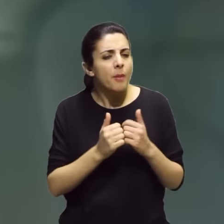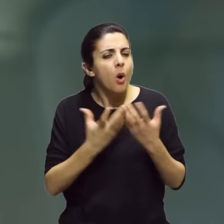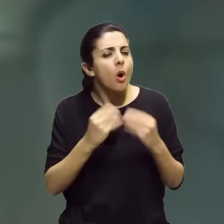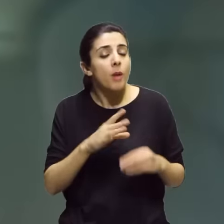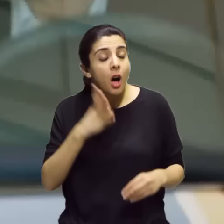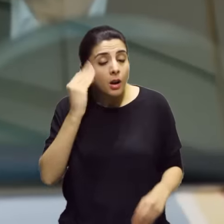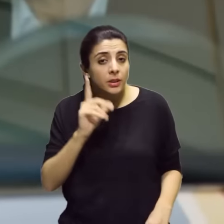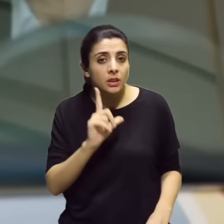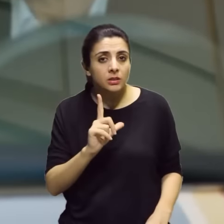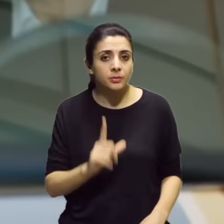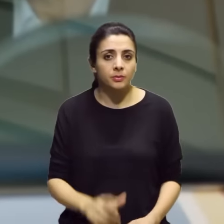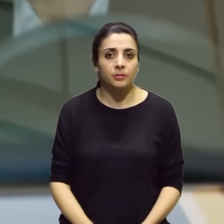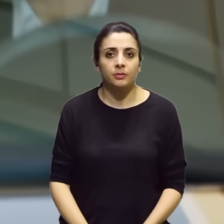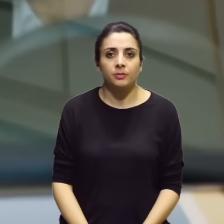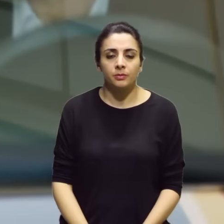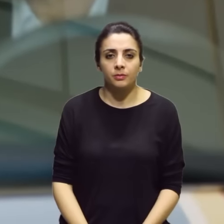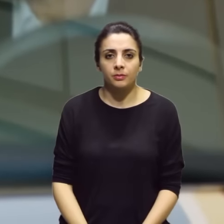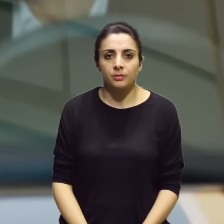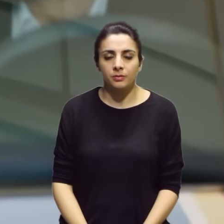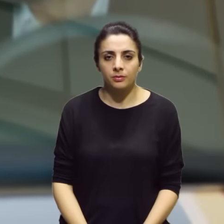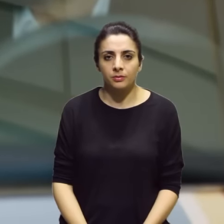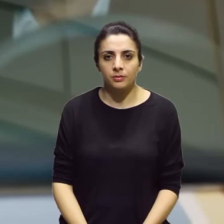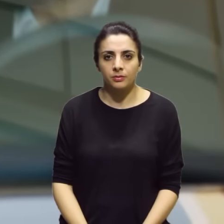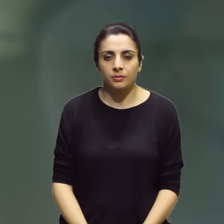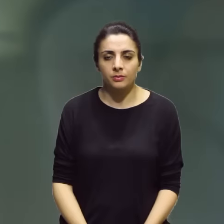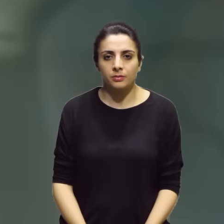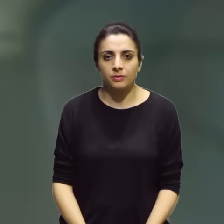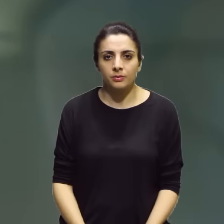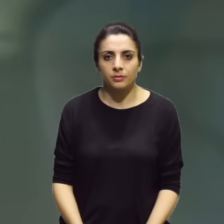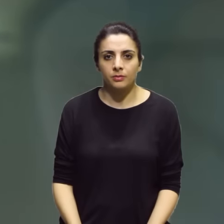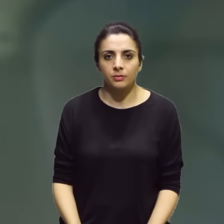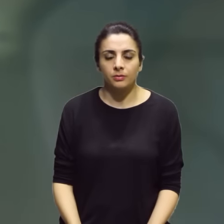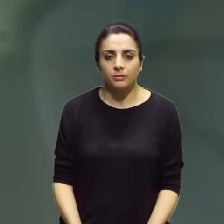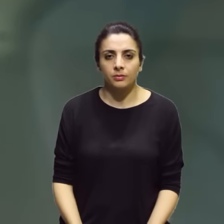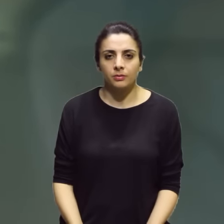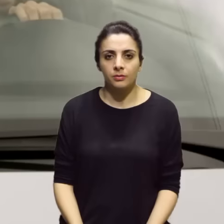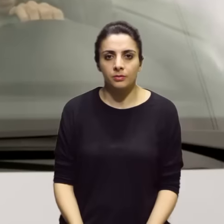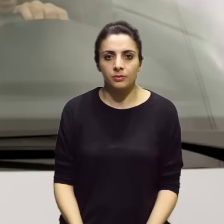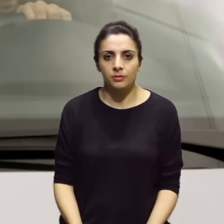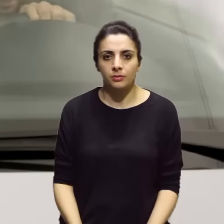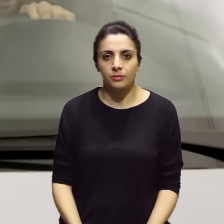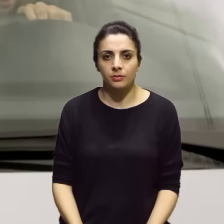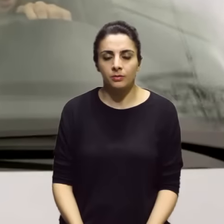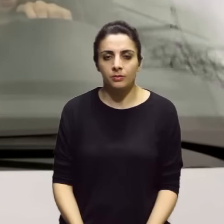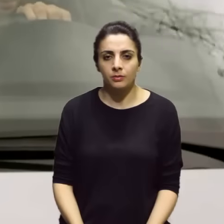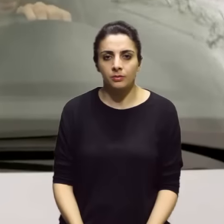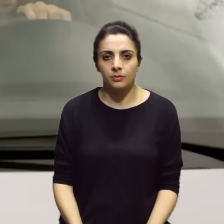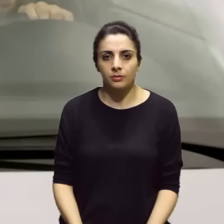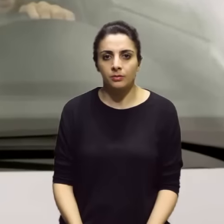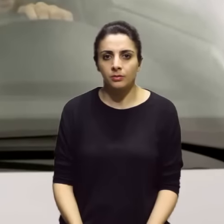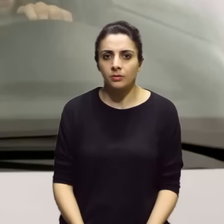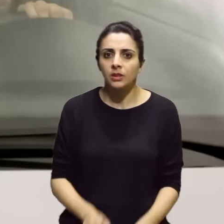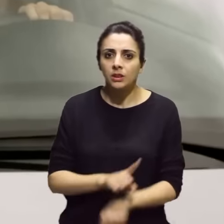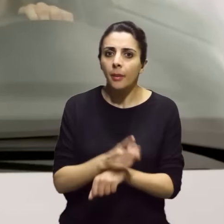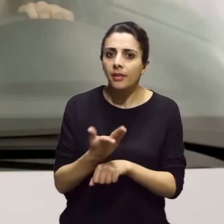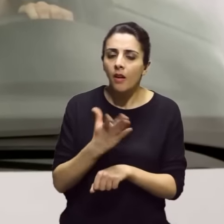Sok bunu aklına. Sinan gerildi, bakışları sağlıksız, bunaltılı. Zeyno başını çevirdi. Kaç